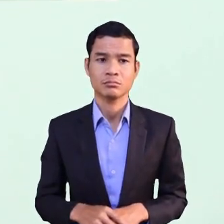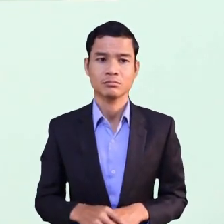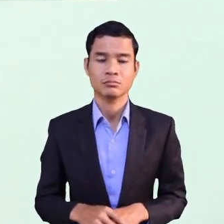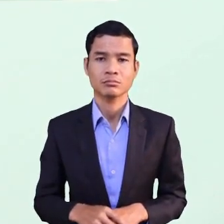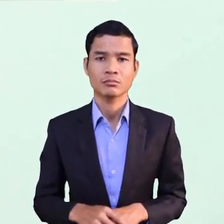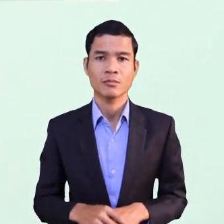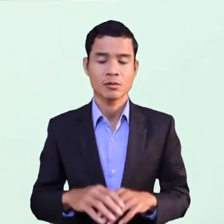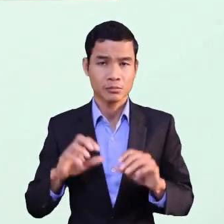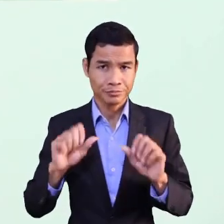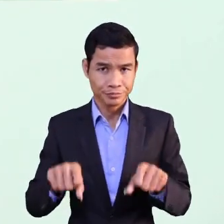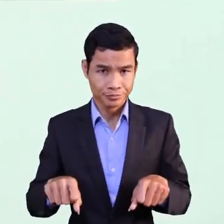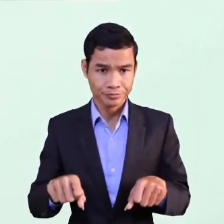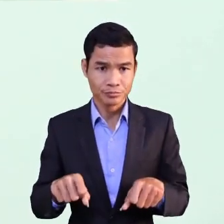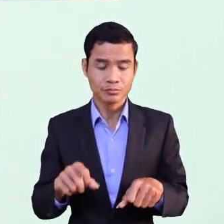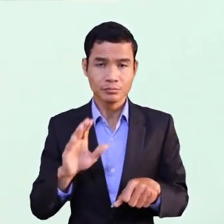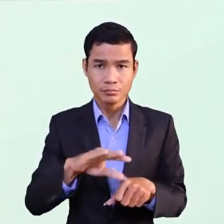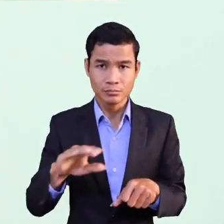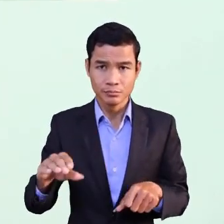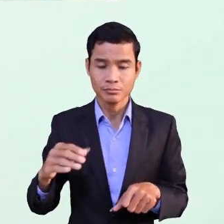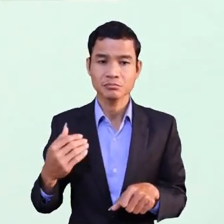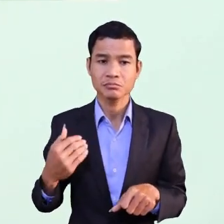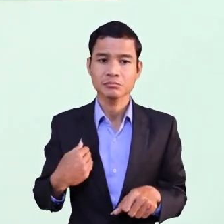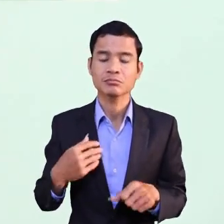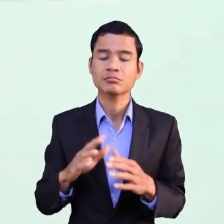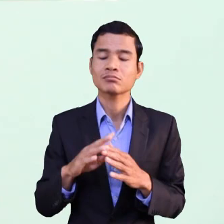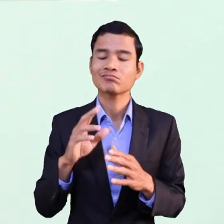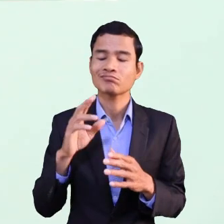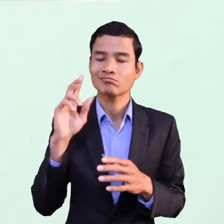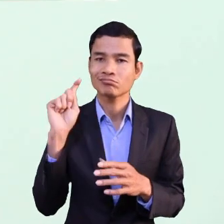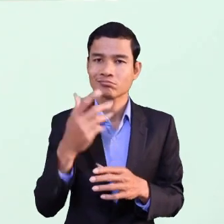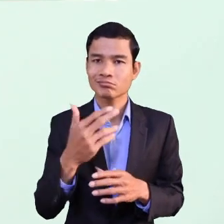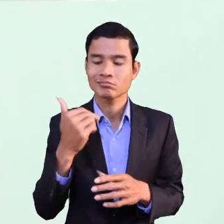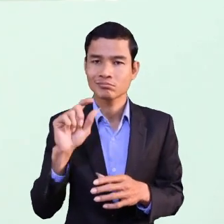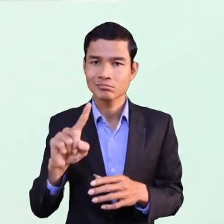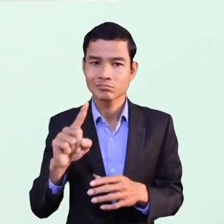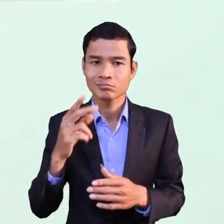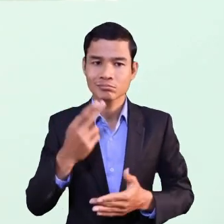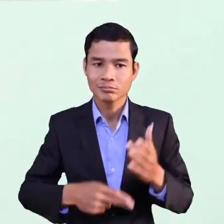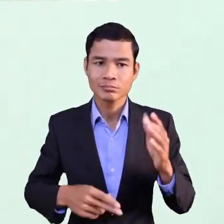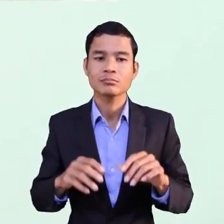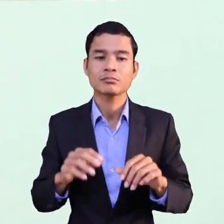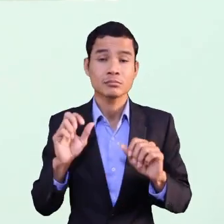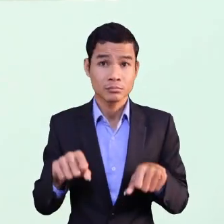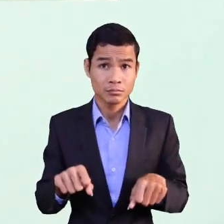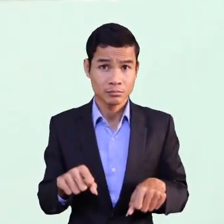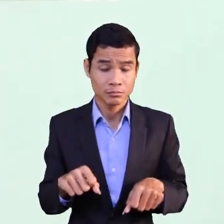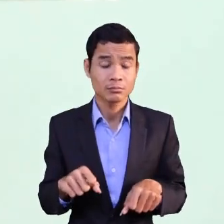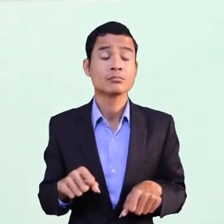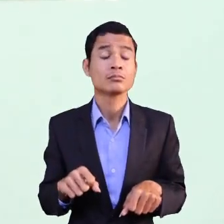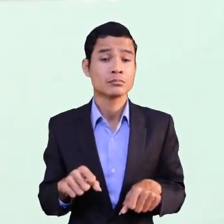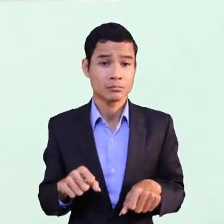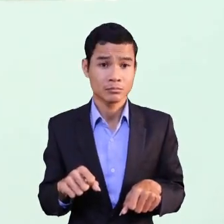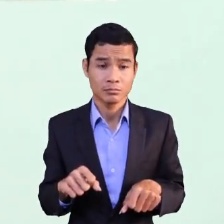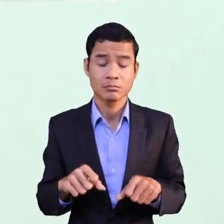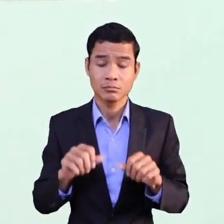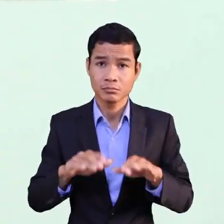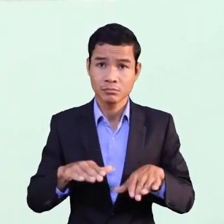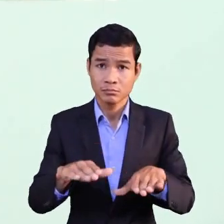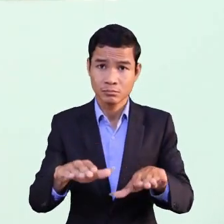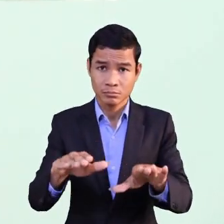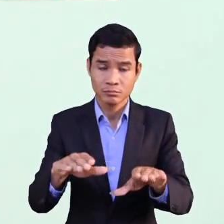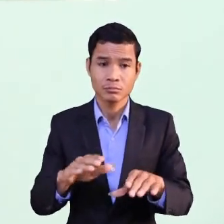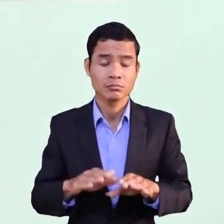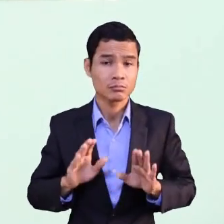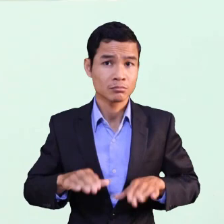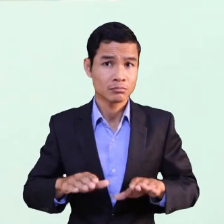ចាអញ្ចឹងរូបទី1រូបអ្វីកូនចារូបទី1គឺដេកូនណាគា